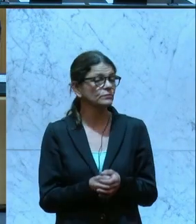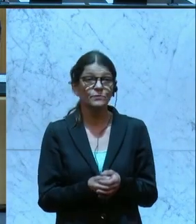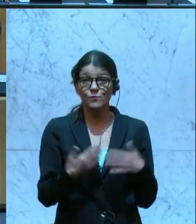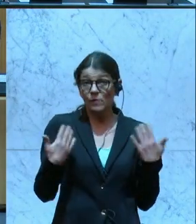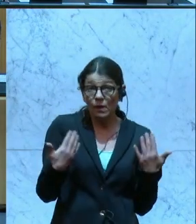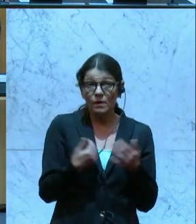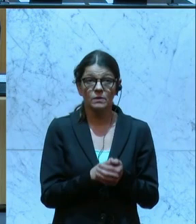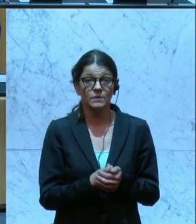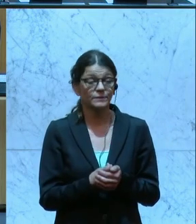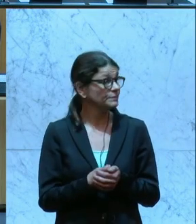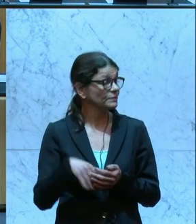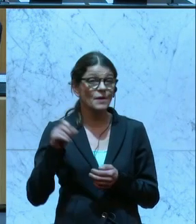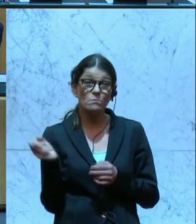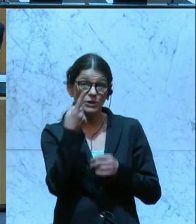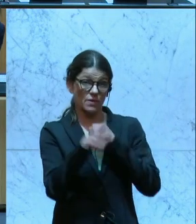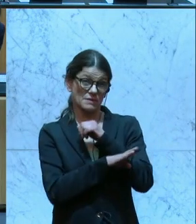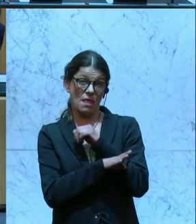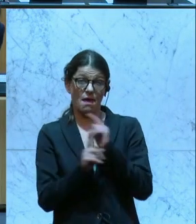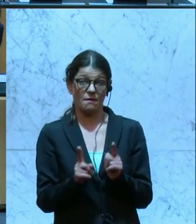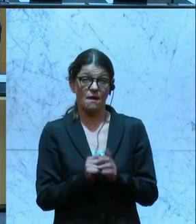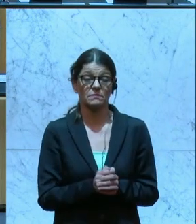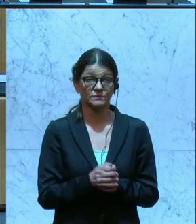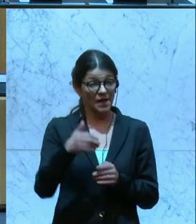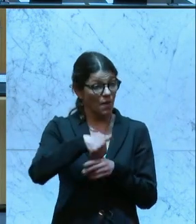beschlossen, also mit den Stimmen ÖVP, FPÖ und Grünen.